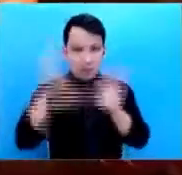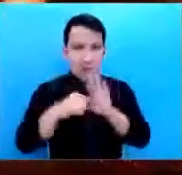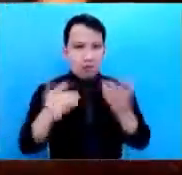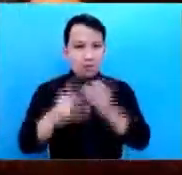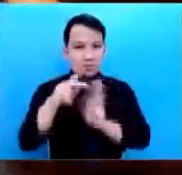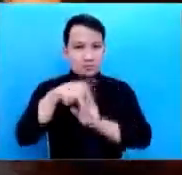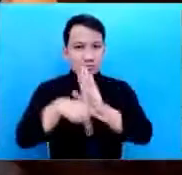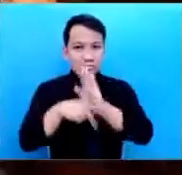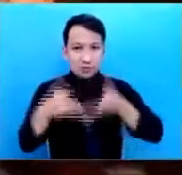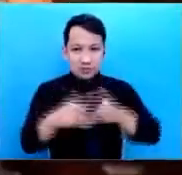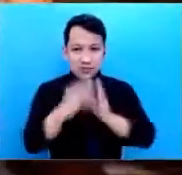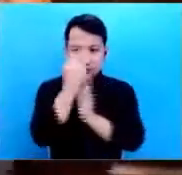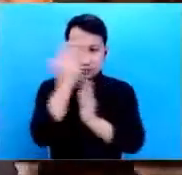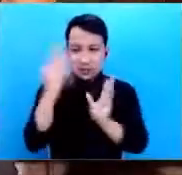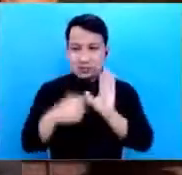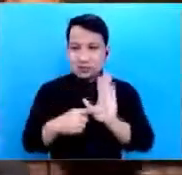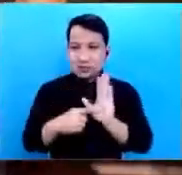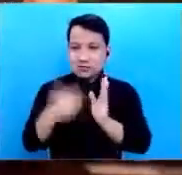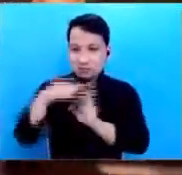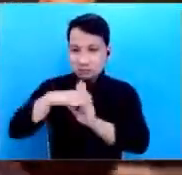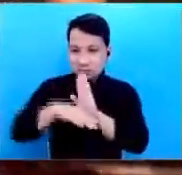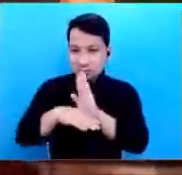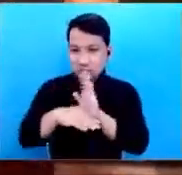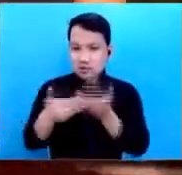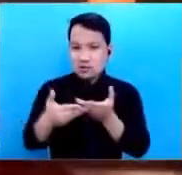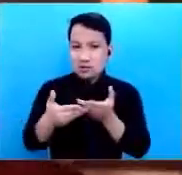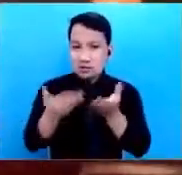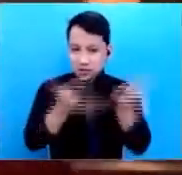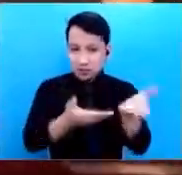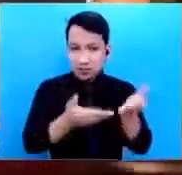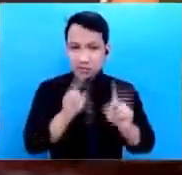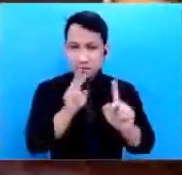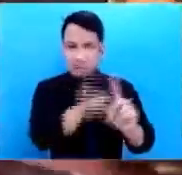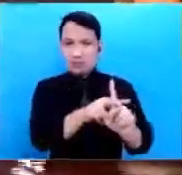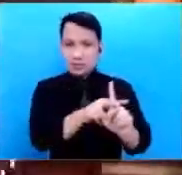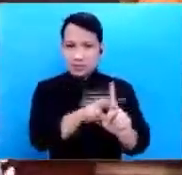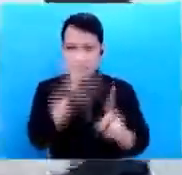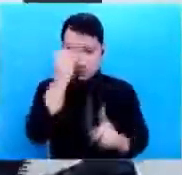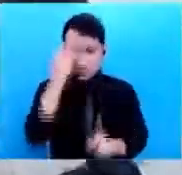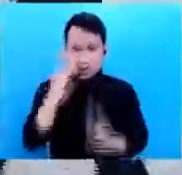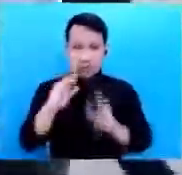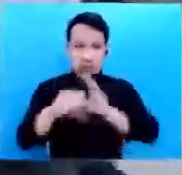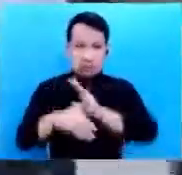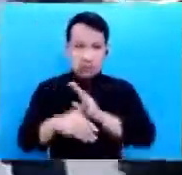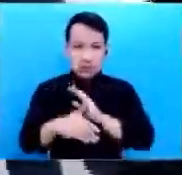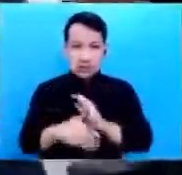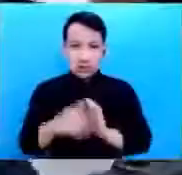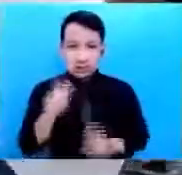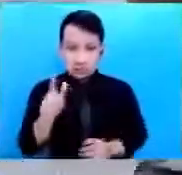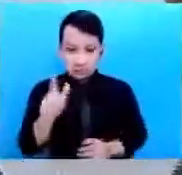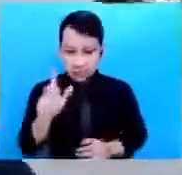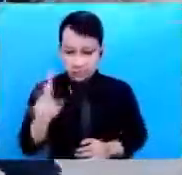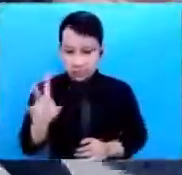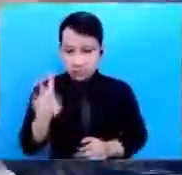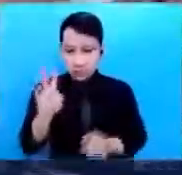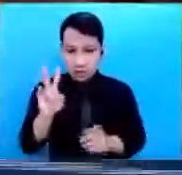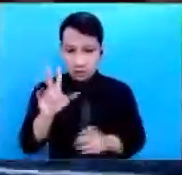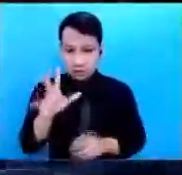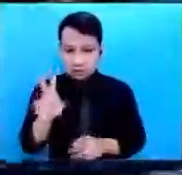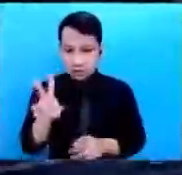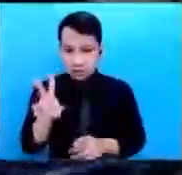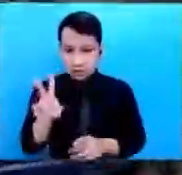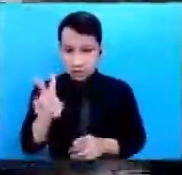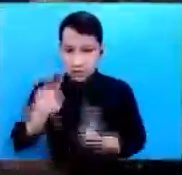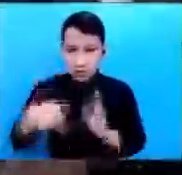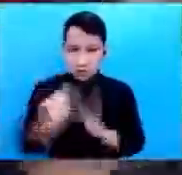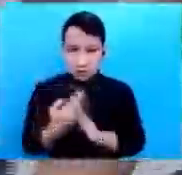permit. Under ng election rules, kailangan mag-submit ng application sa COMELEC 72 oras, 3 o 3 araw bago